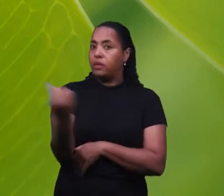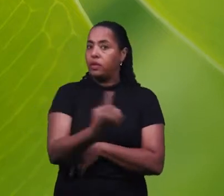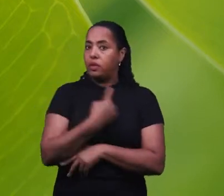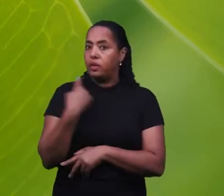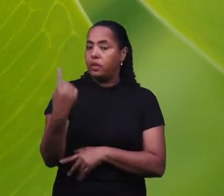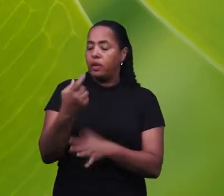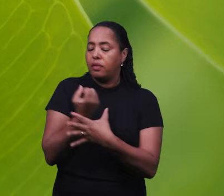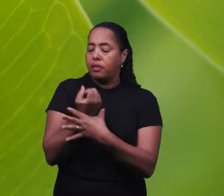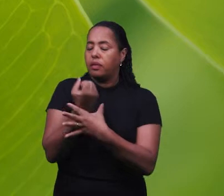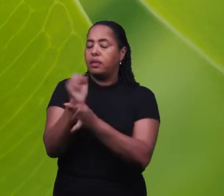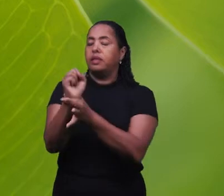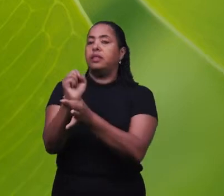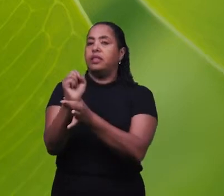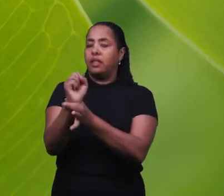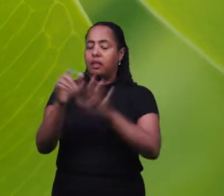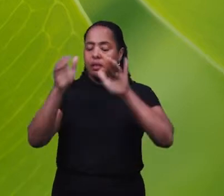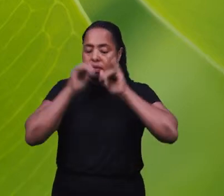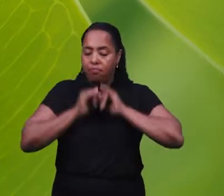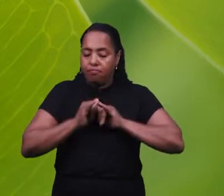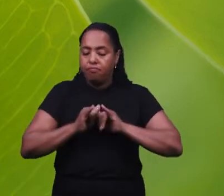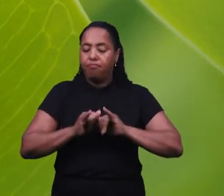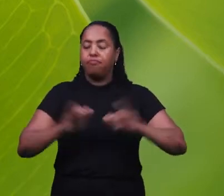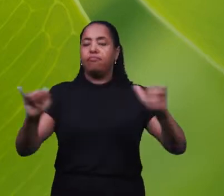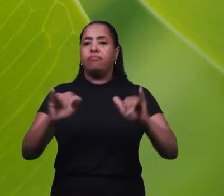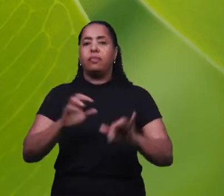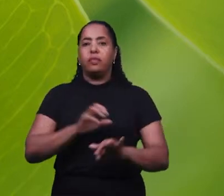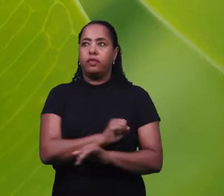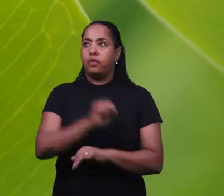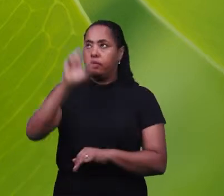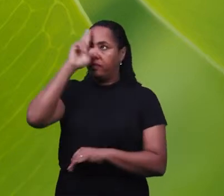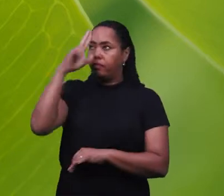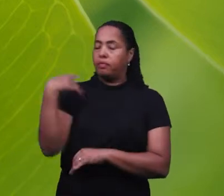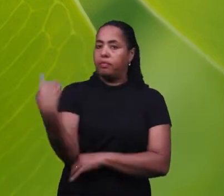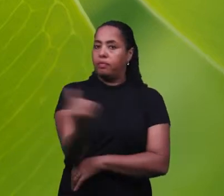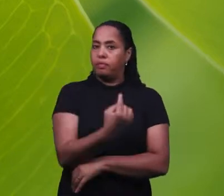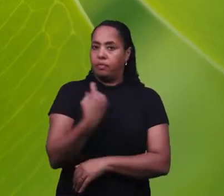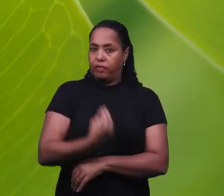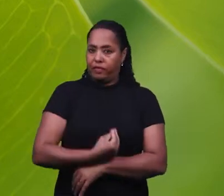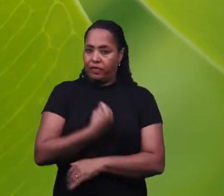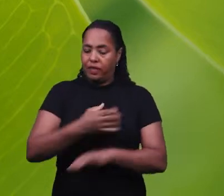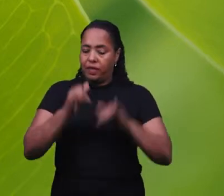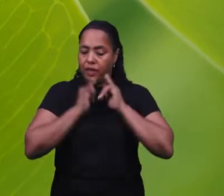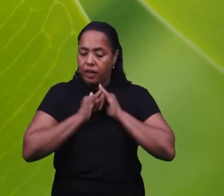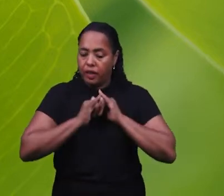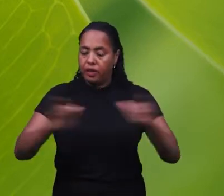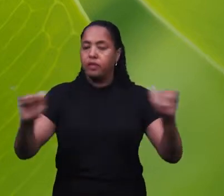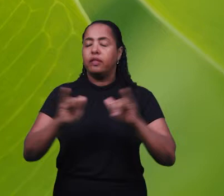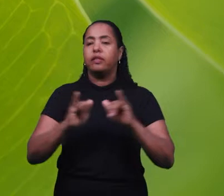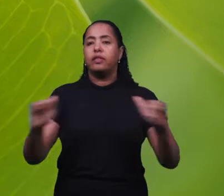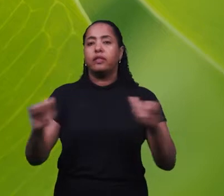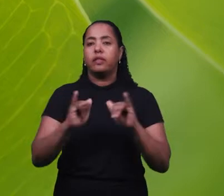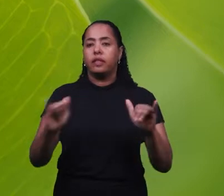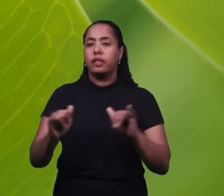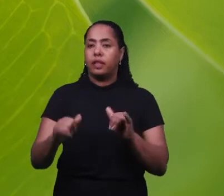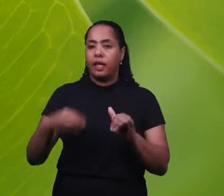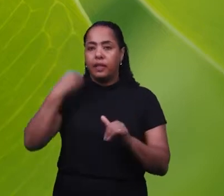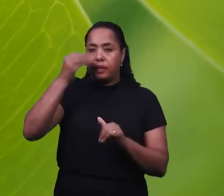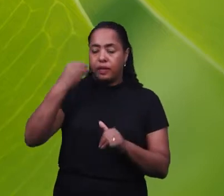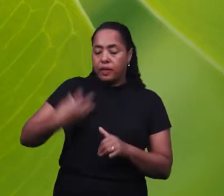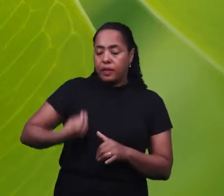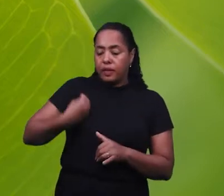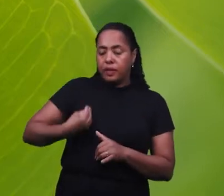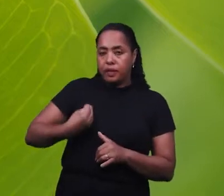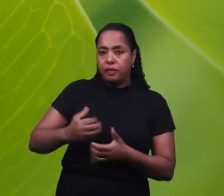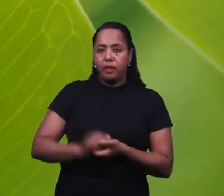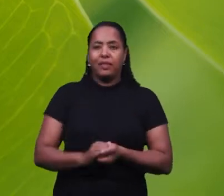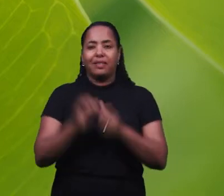du Seigneur, nous avons plus d'expérience pour pouvoir annoncer l'amour du Seigneur pour nos vies, annoncer